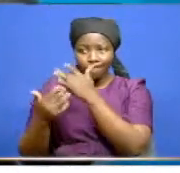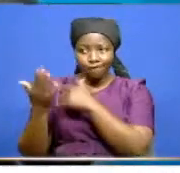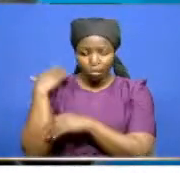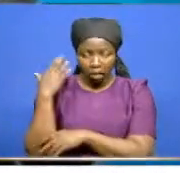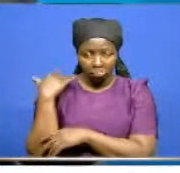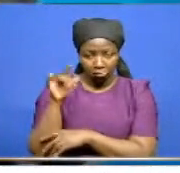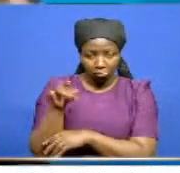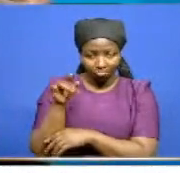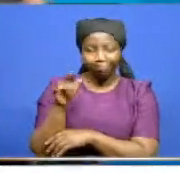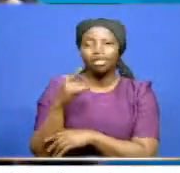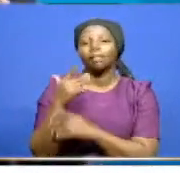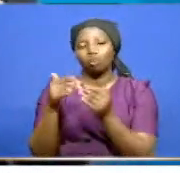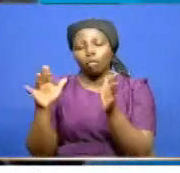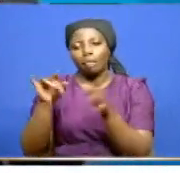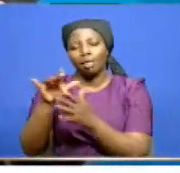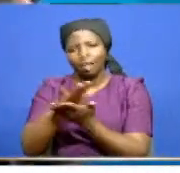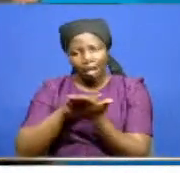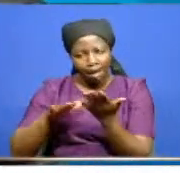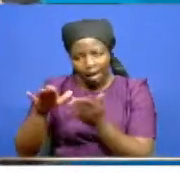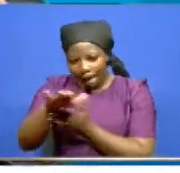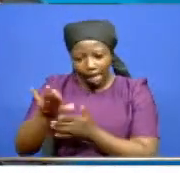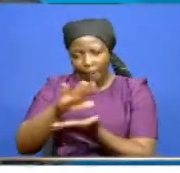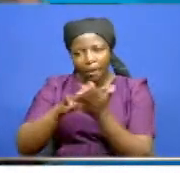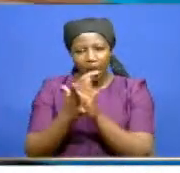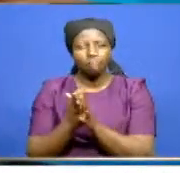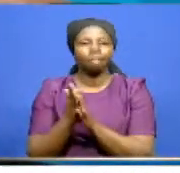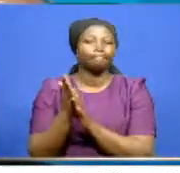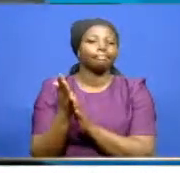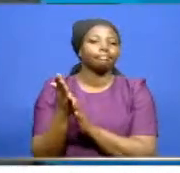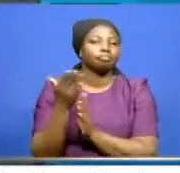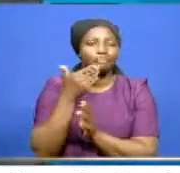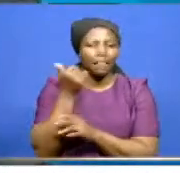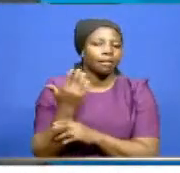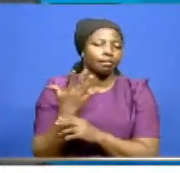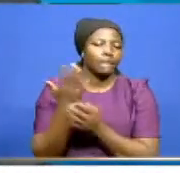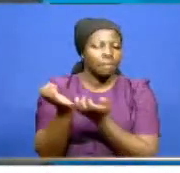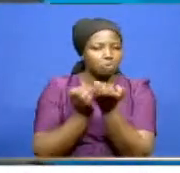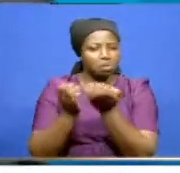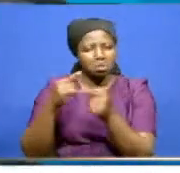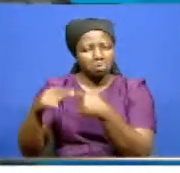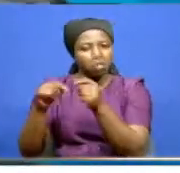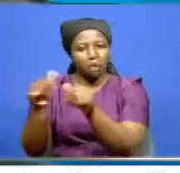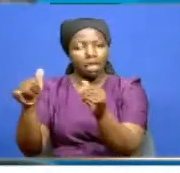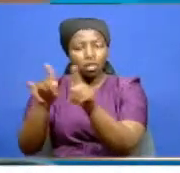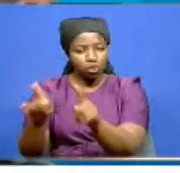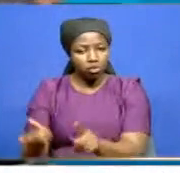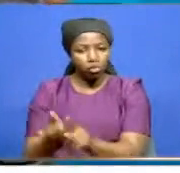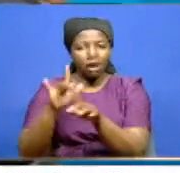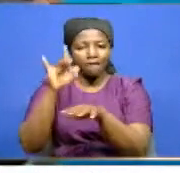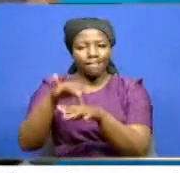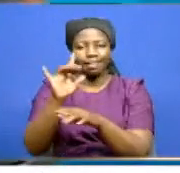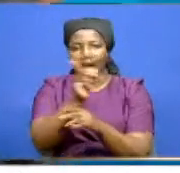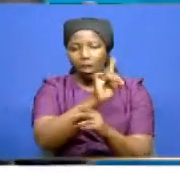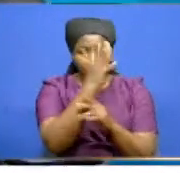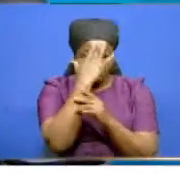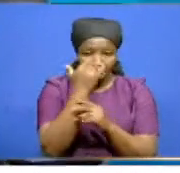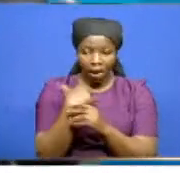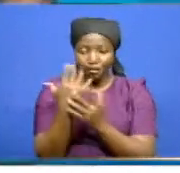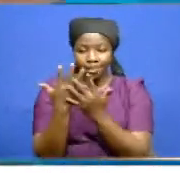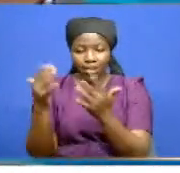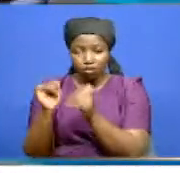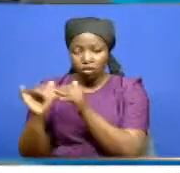area na itakuwa biashara inaendelea vizuri. Pia kuna ita affect mpaka Nairobi. Kwa sababu kuna bidhaa unapata